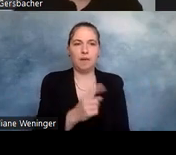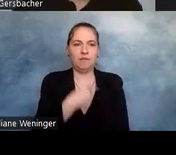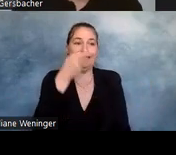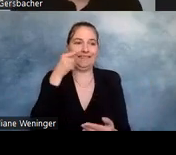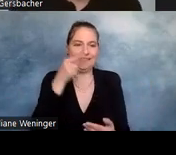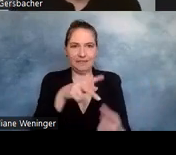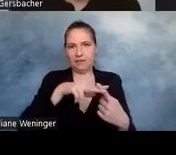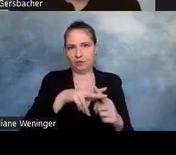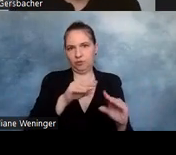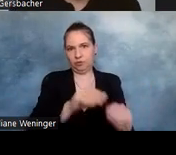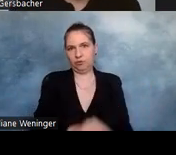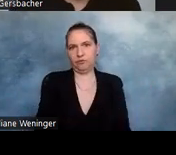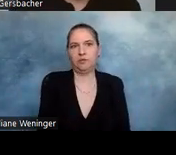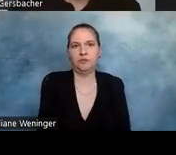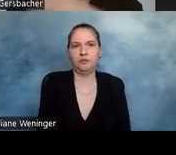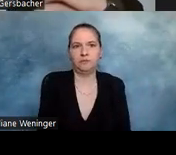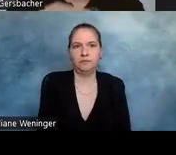Checker.